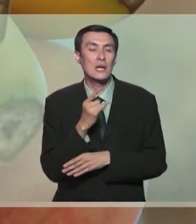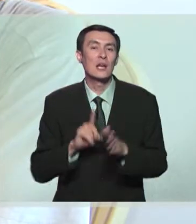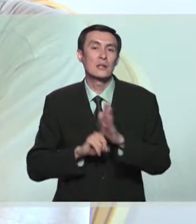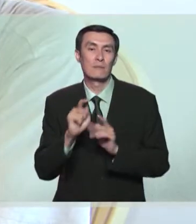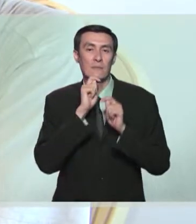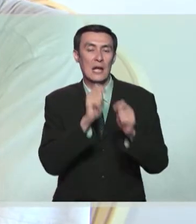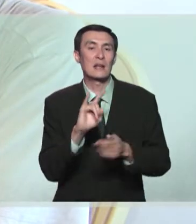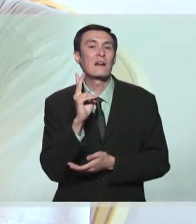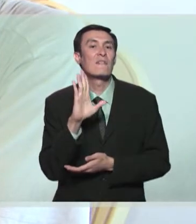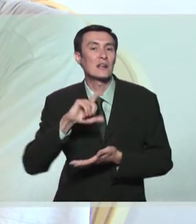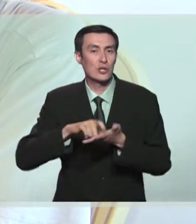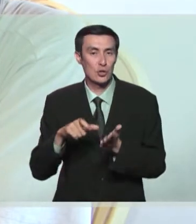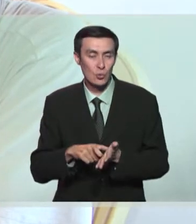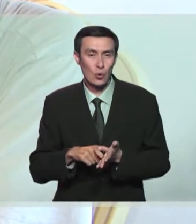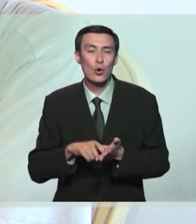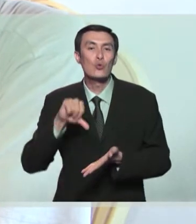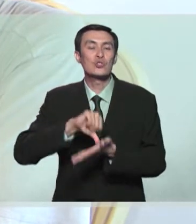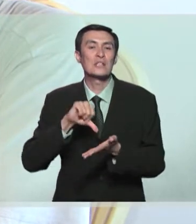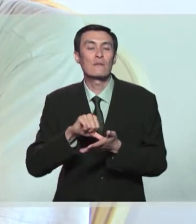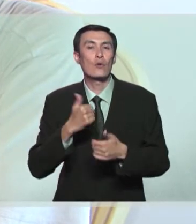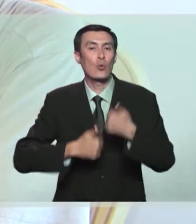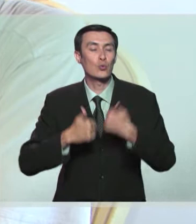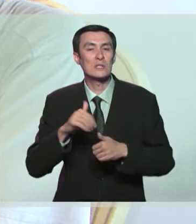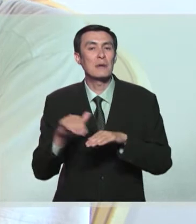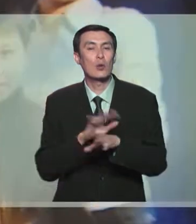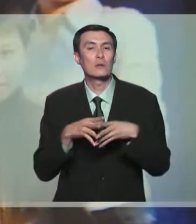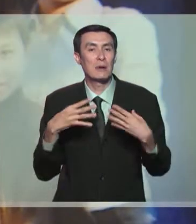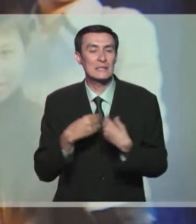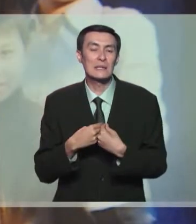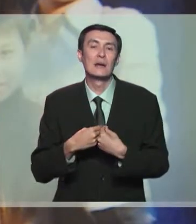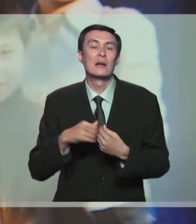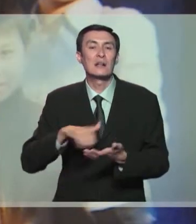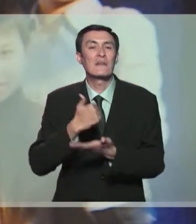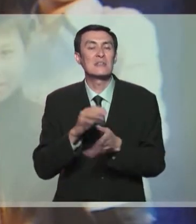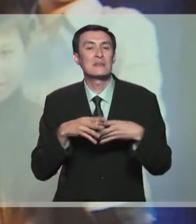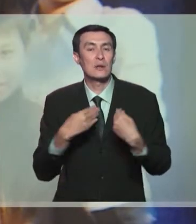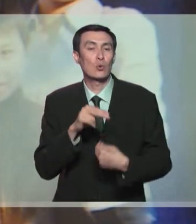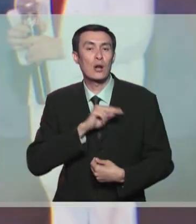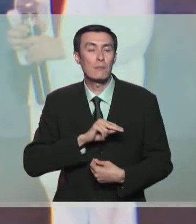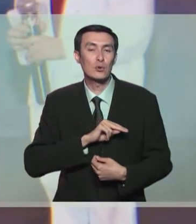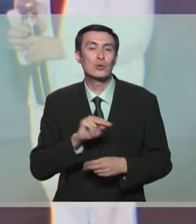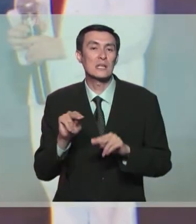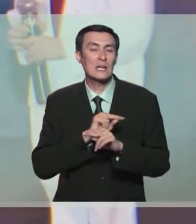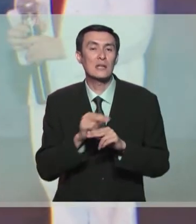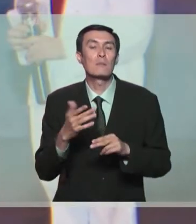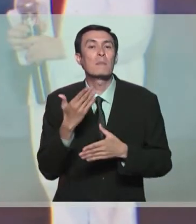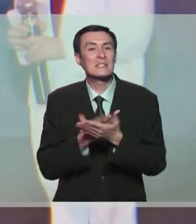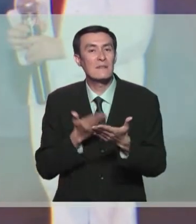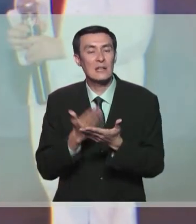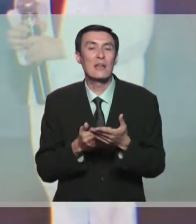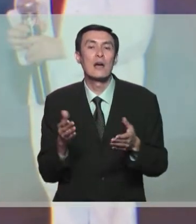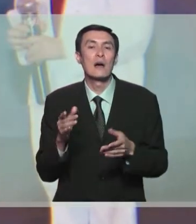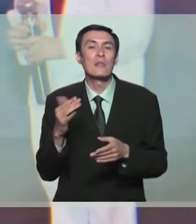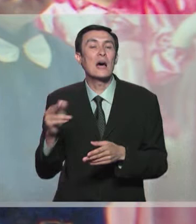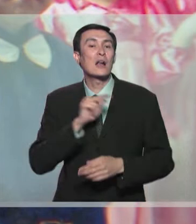квартиру. Участвовать в конкурсе «Мире Лёдбасы» главе семьи Муратбаю, который работает сантехником, посоветовали коллеги на